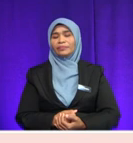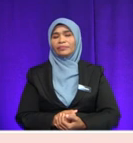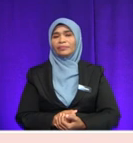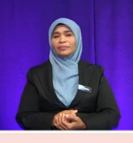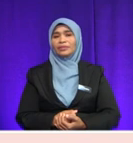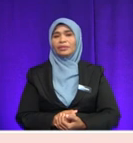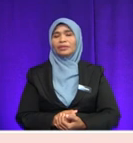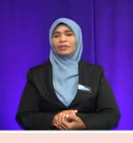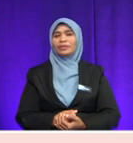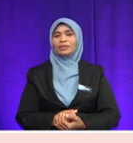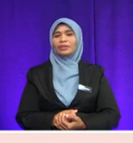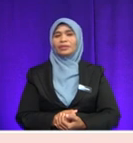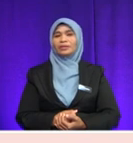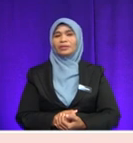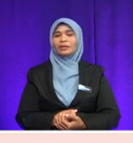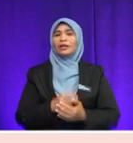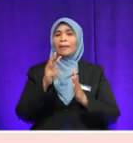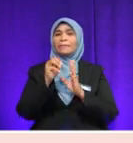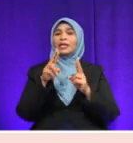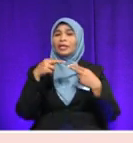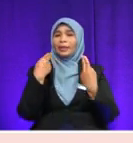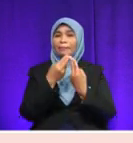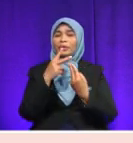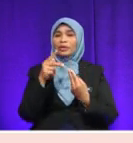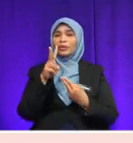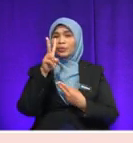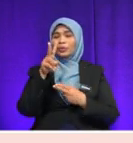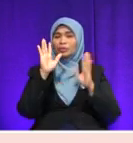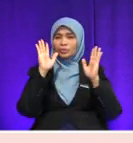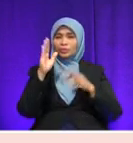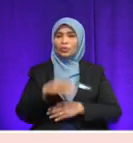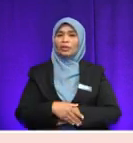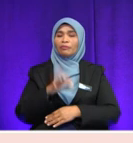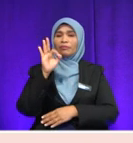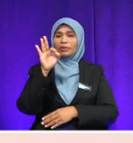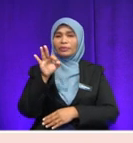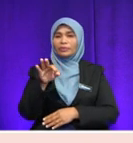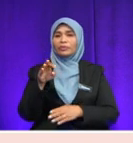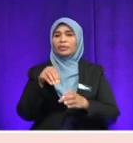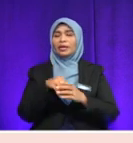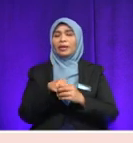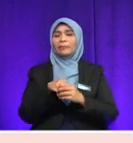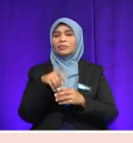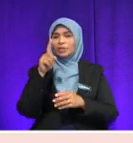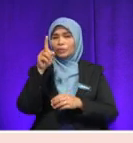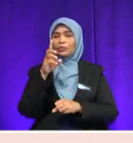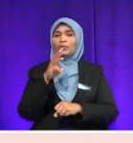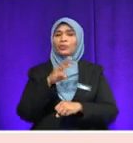masuk salat jamak ialah menghimpunkan dua sholat fardhu dalam satu waktu Oke Betul